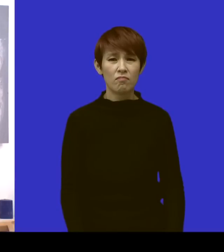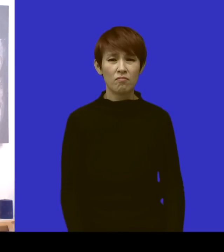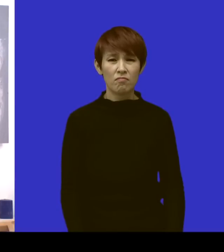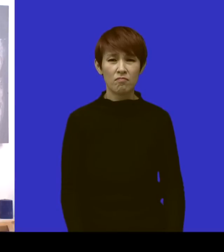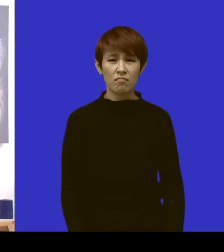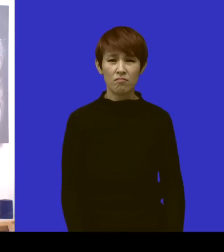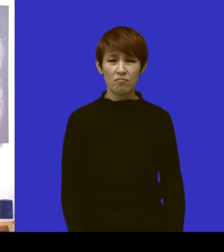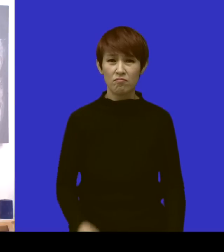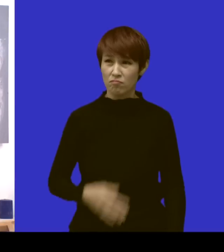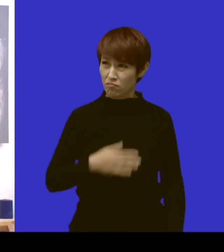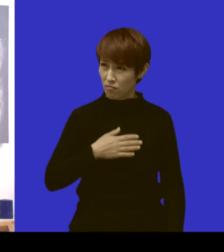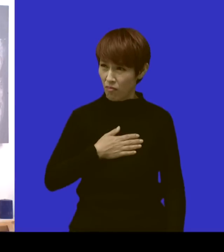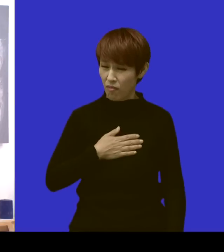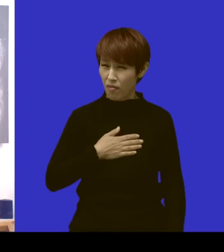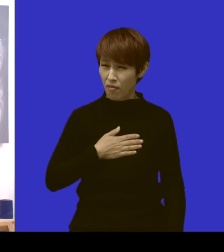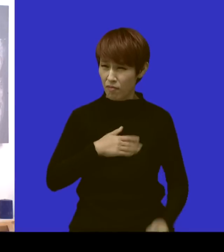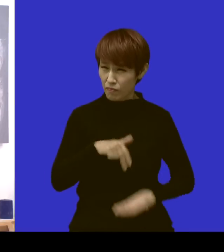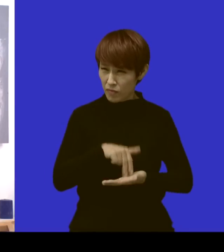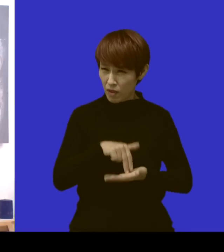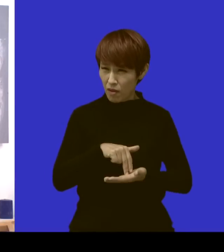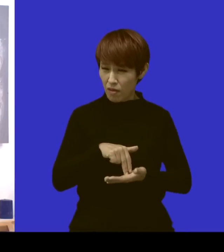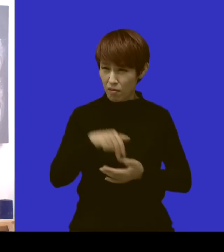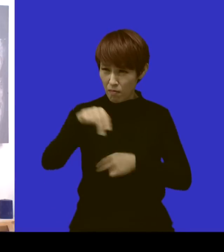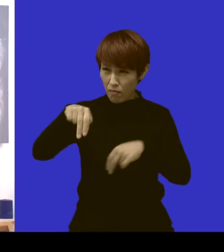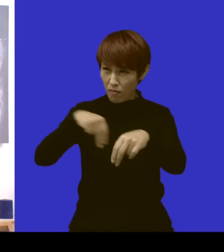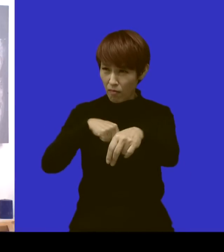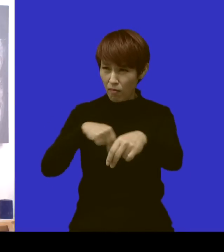나라면 못할 일인데. 예.